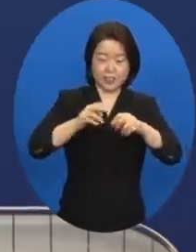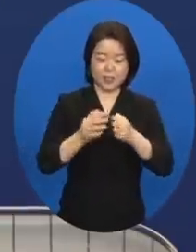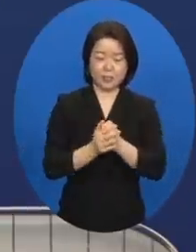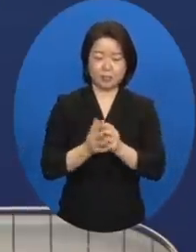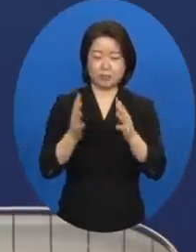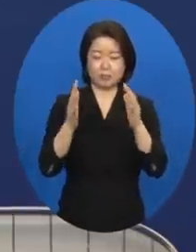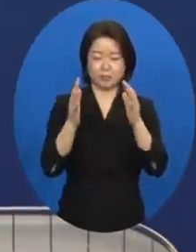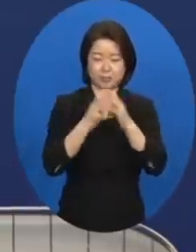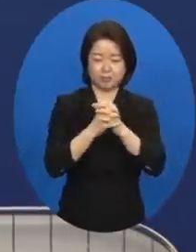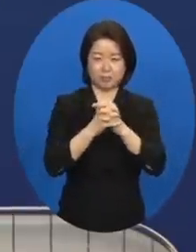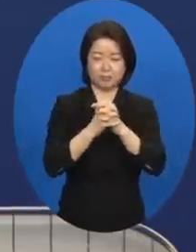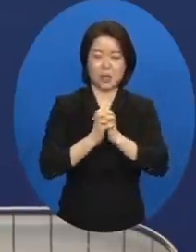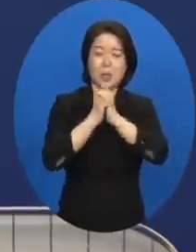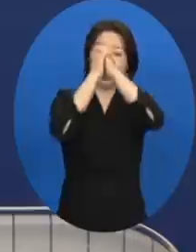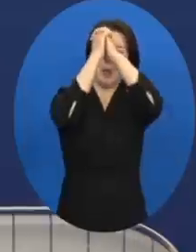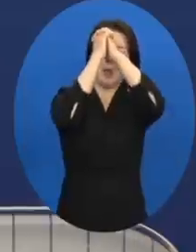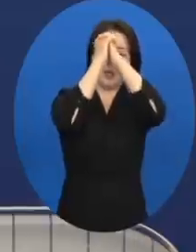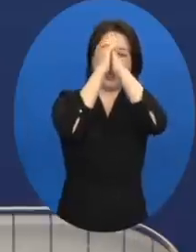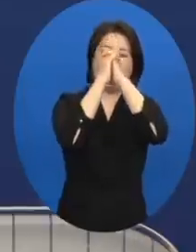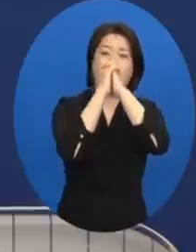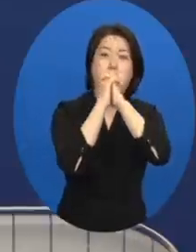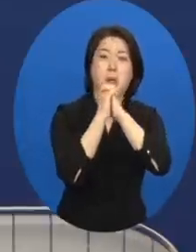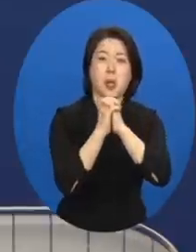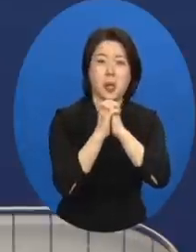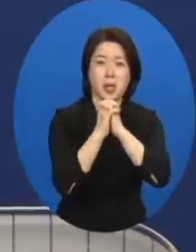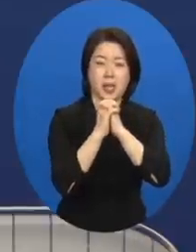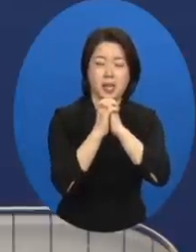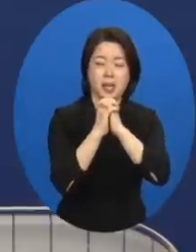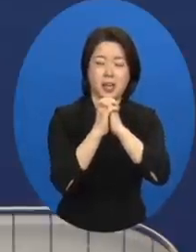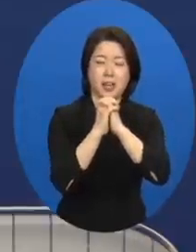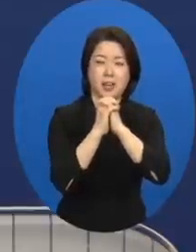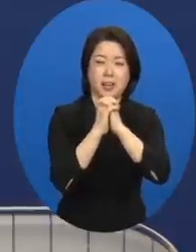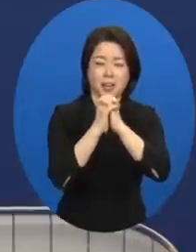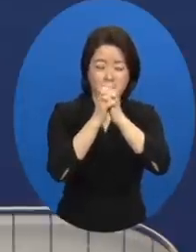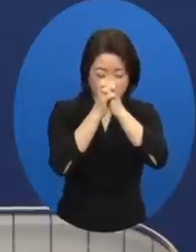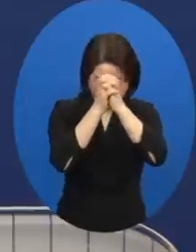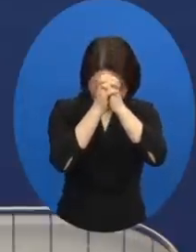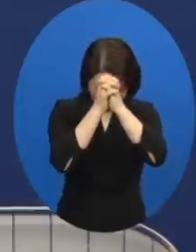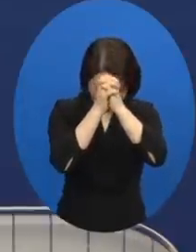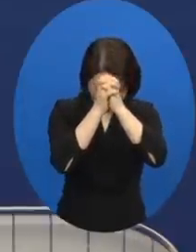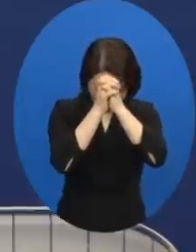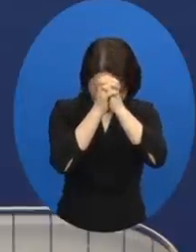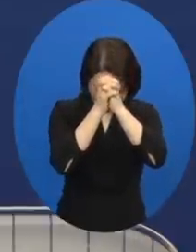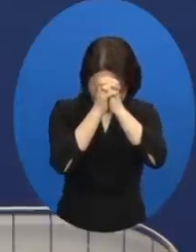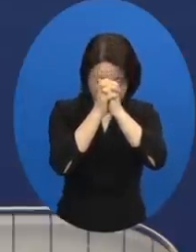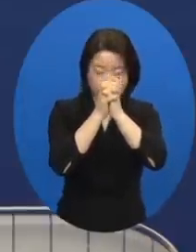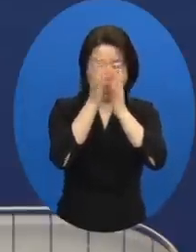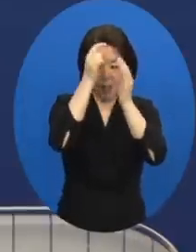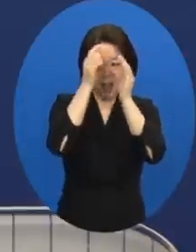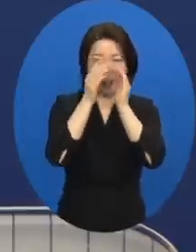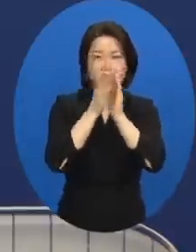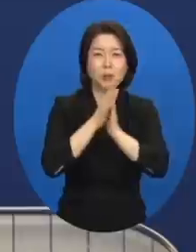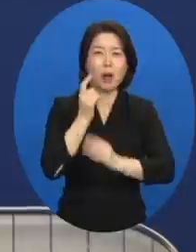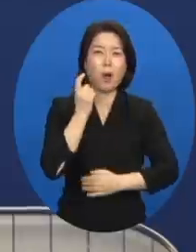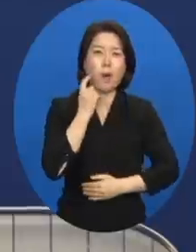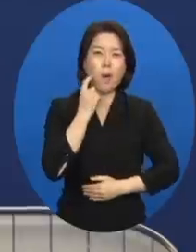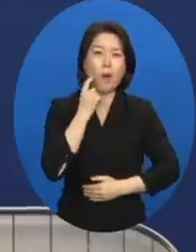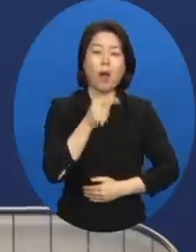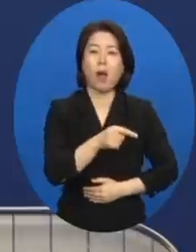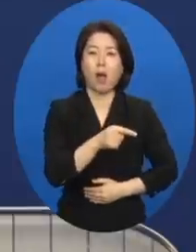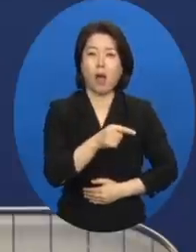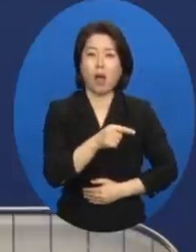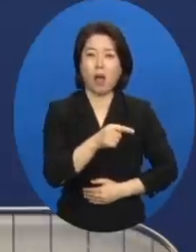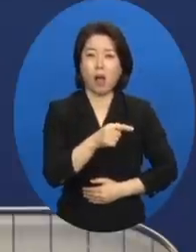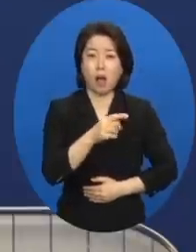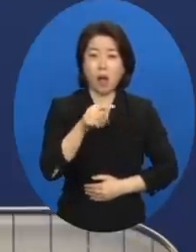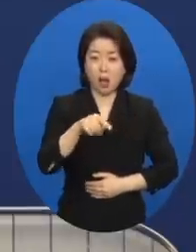손깍지 끼고 앞에다가 갖다 대고 엎드려가고 기도하는 척하면서 자는 거예요.